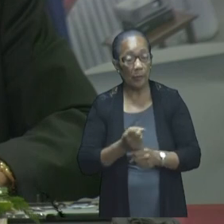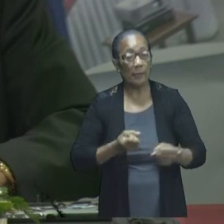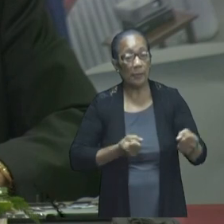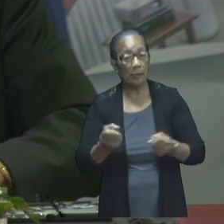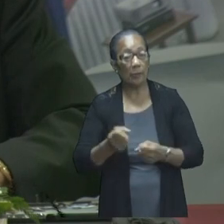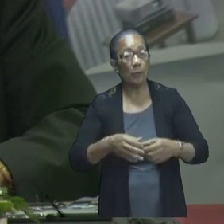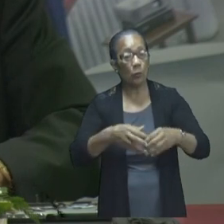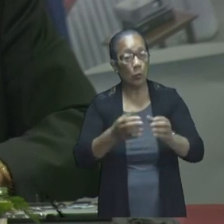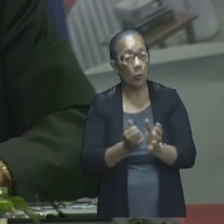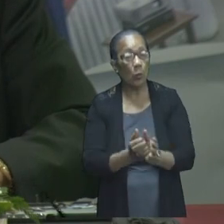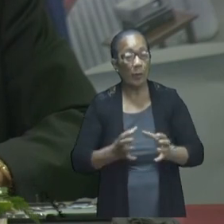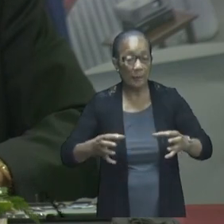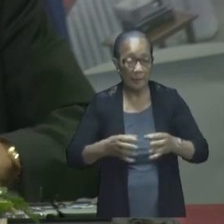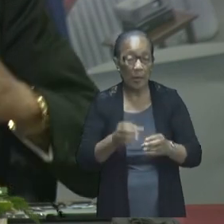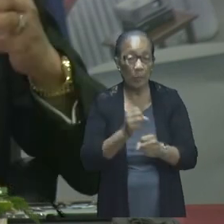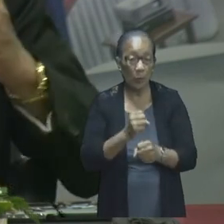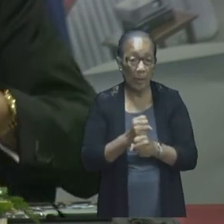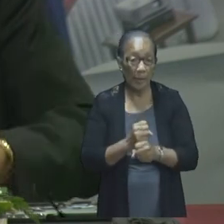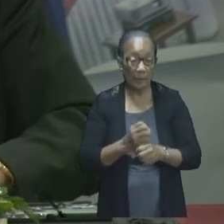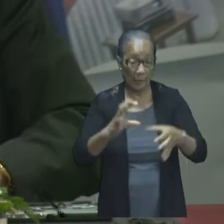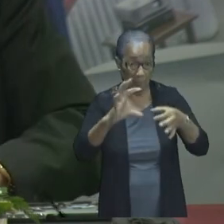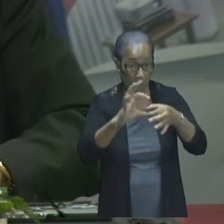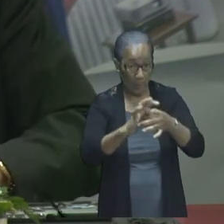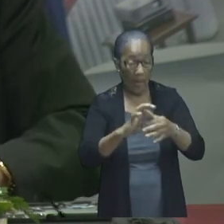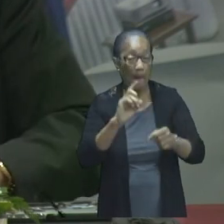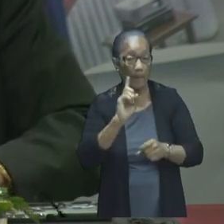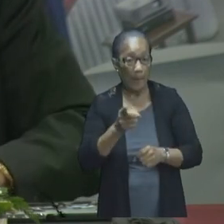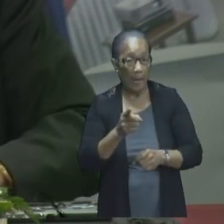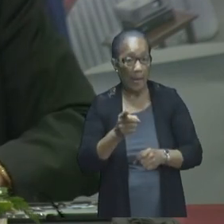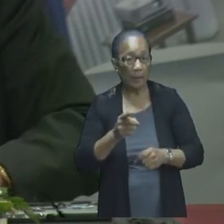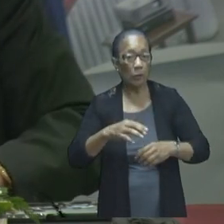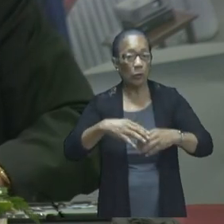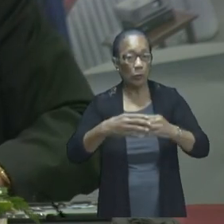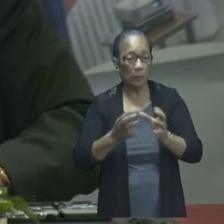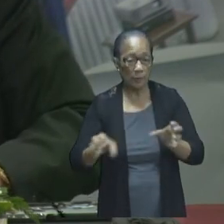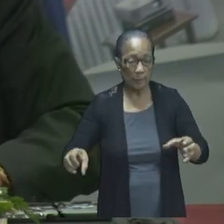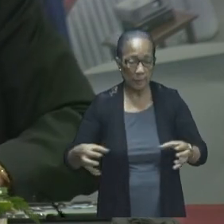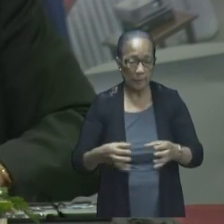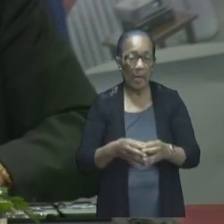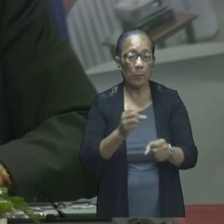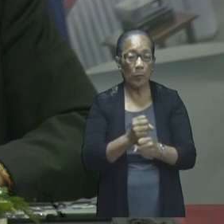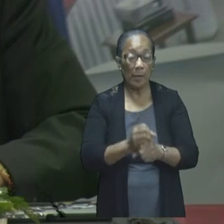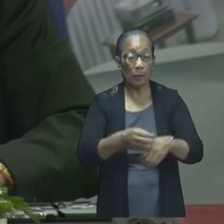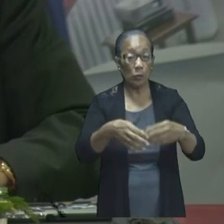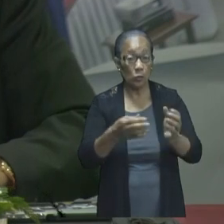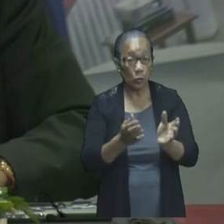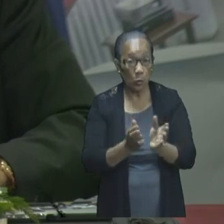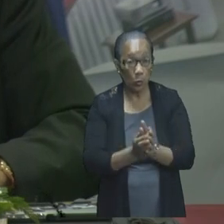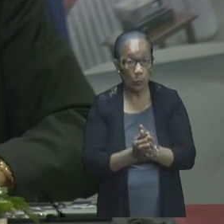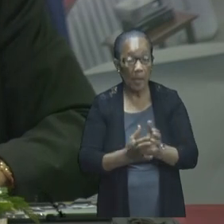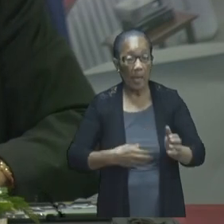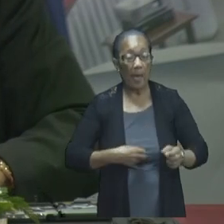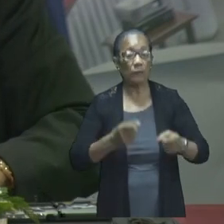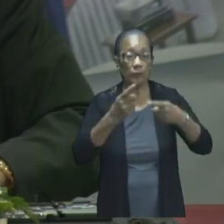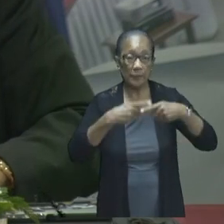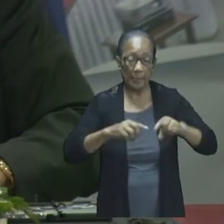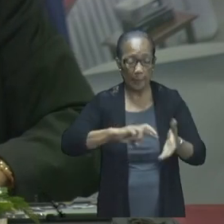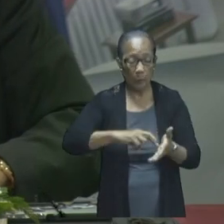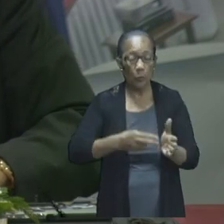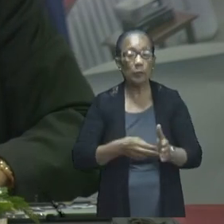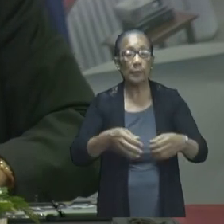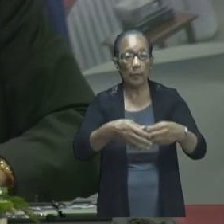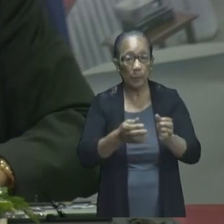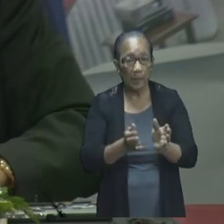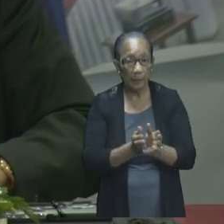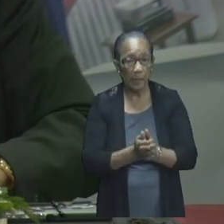als kwam er iemand hebben maar natuurlijk bestaat de coulissen uit politieke partijen politieke partij die allemaal